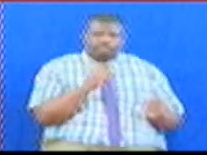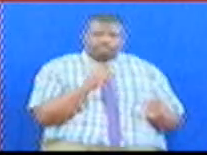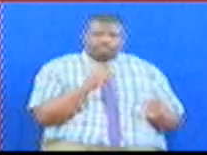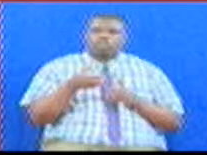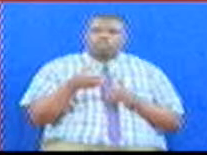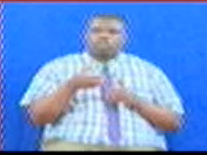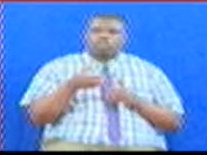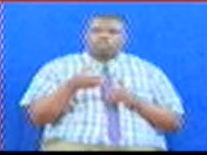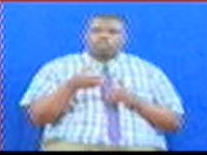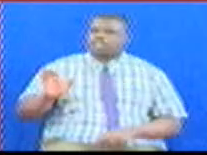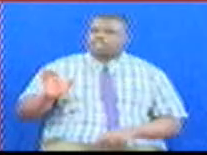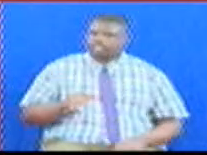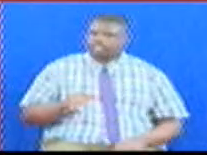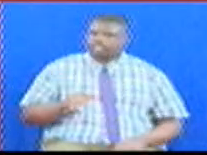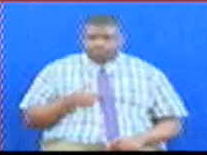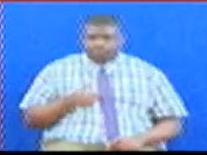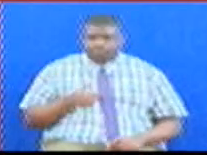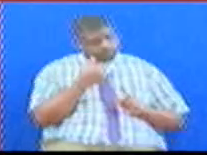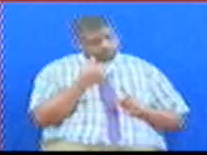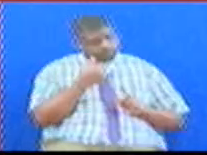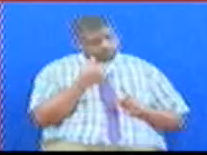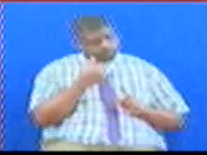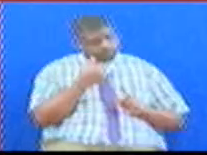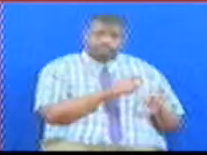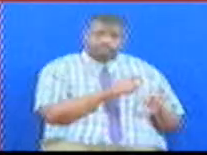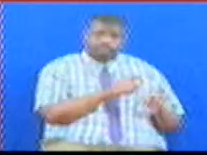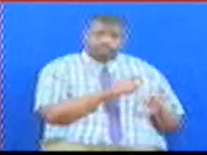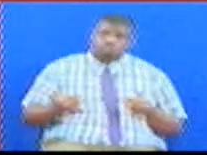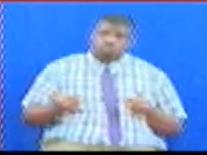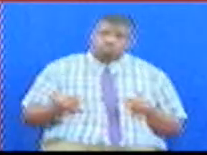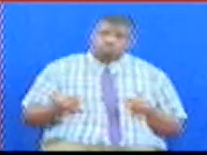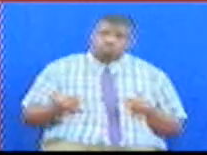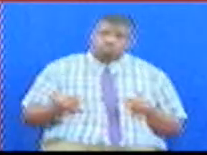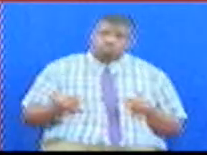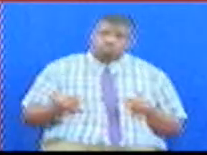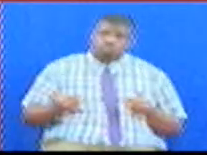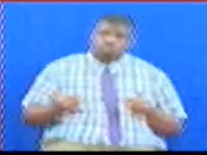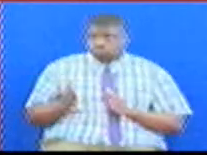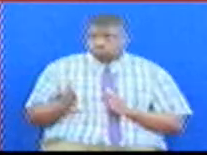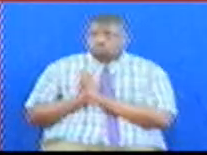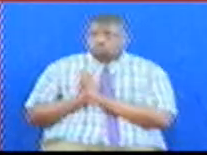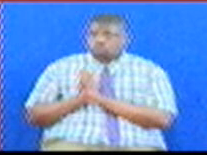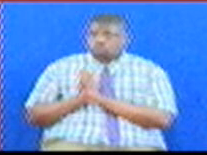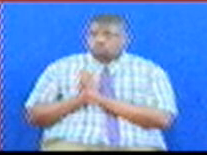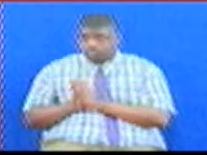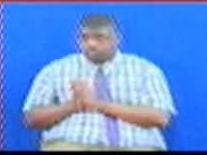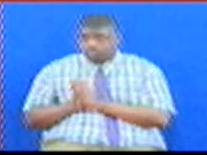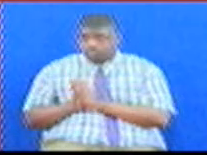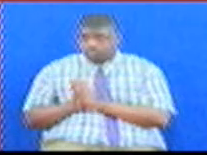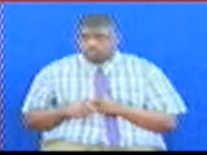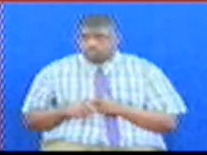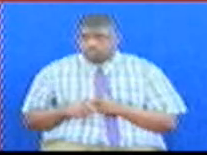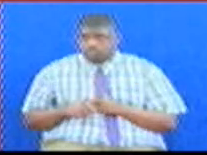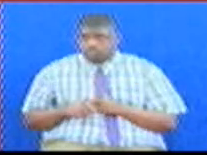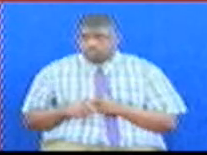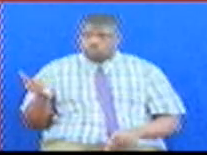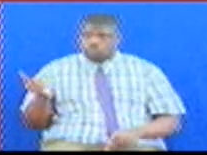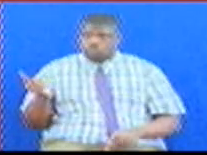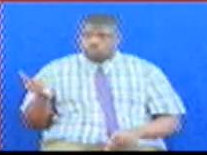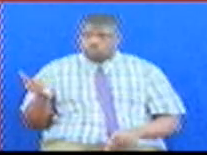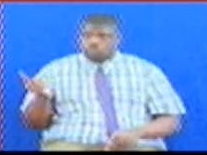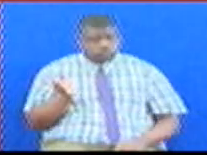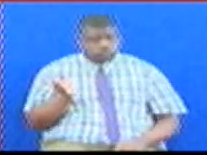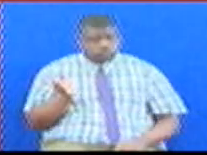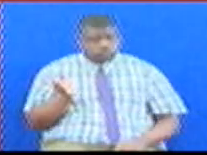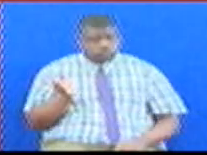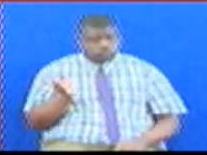Mimi nasisitiza na nimuombe sana mwanasheria mkuu, unapokuja kuhitimisha, hebu uone